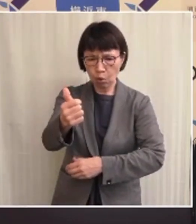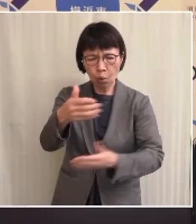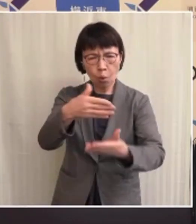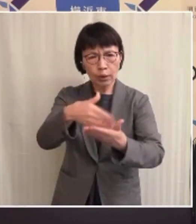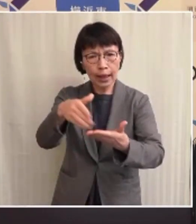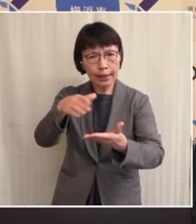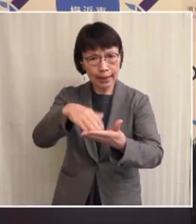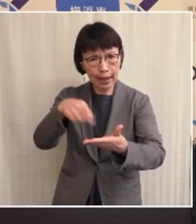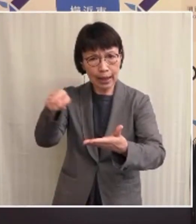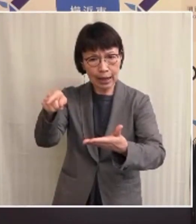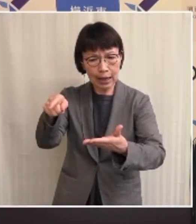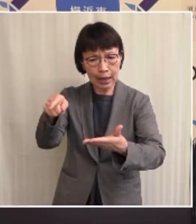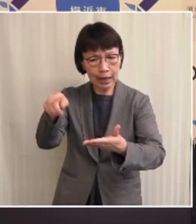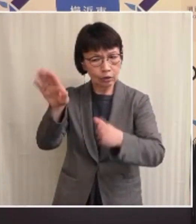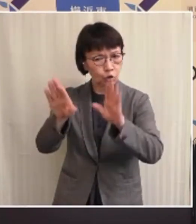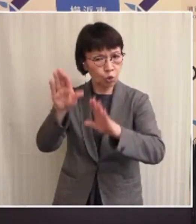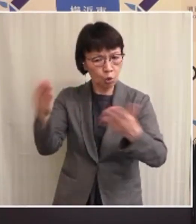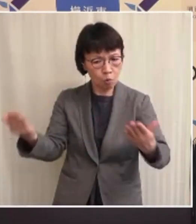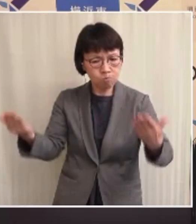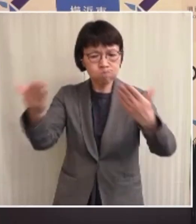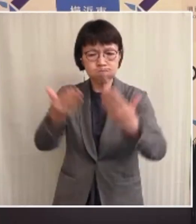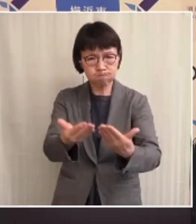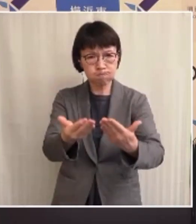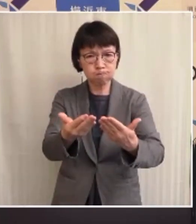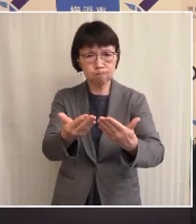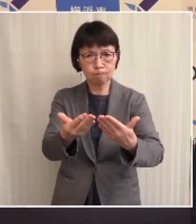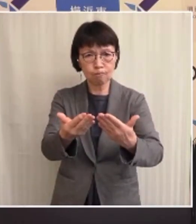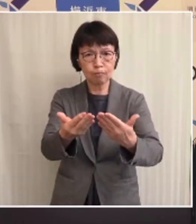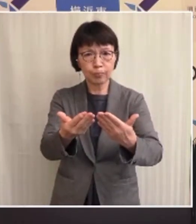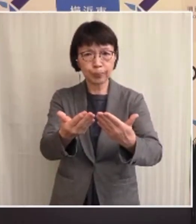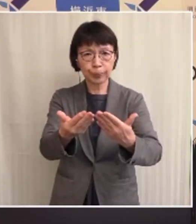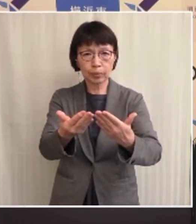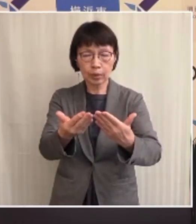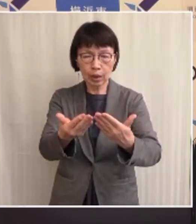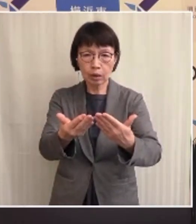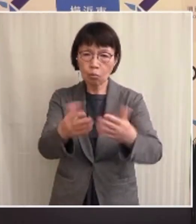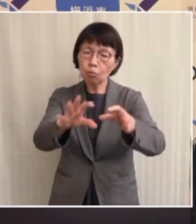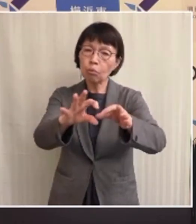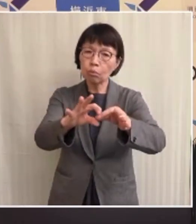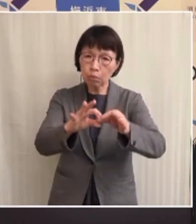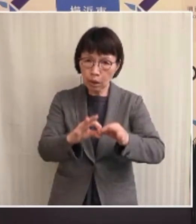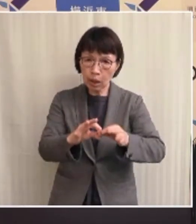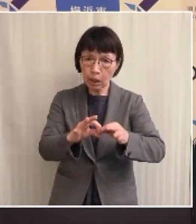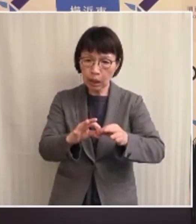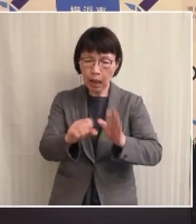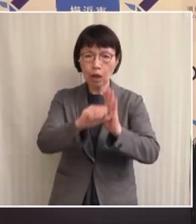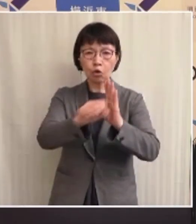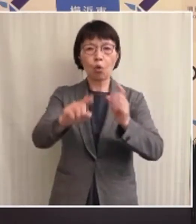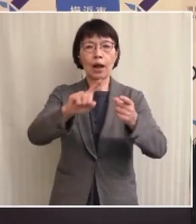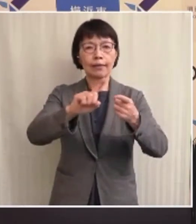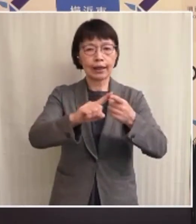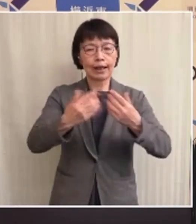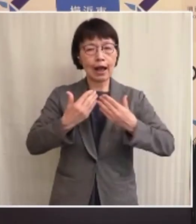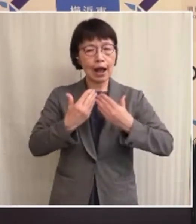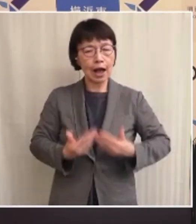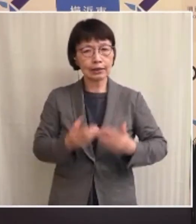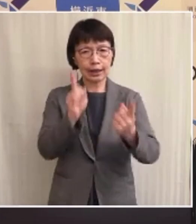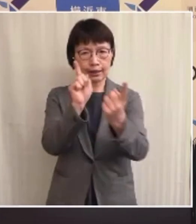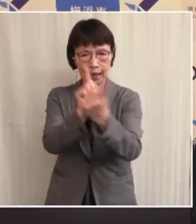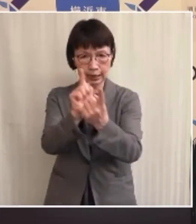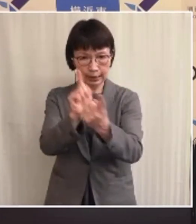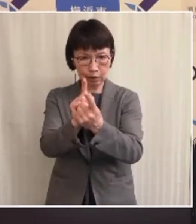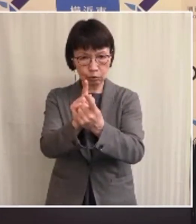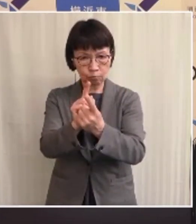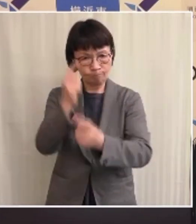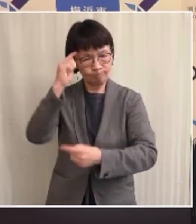データ、通学路のこう状況を重ね合わせる、そのことで、まあ、効果的な安全対策を